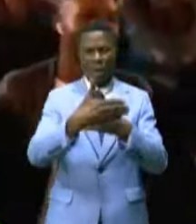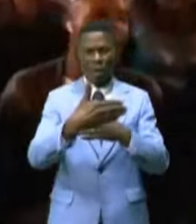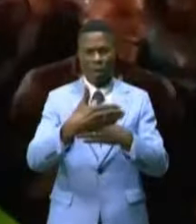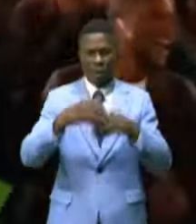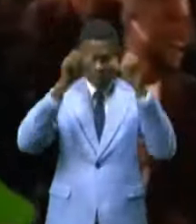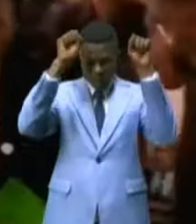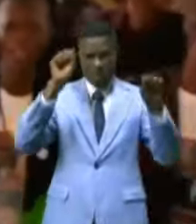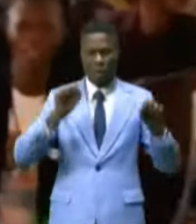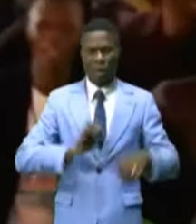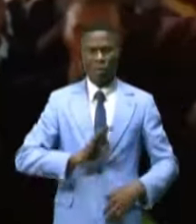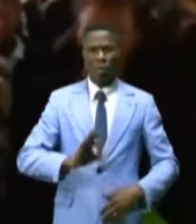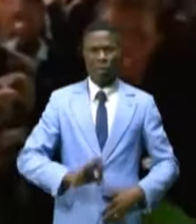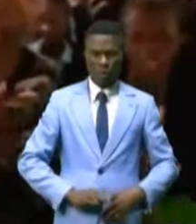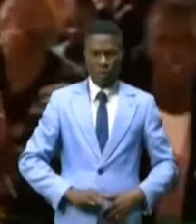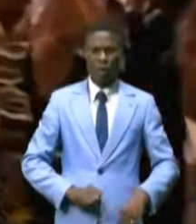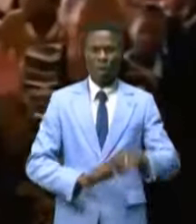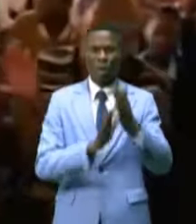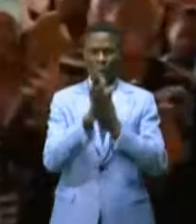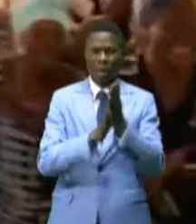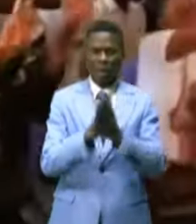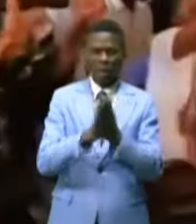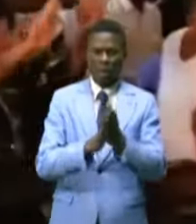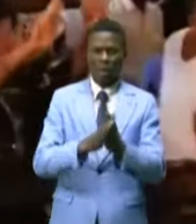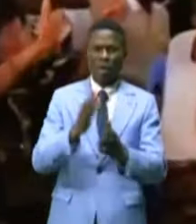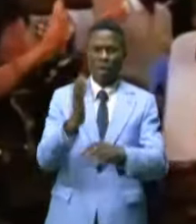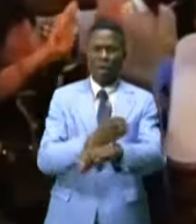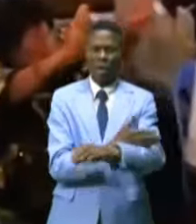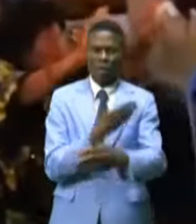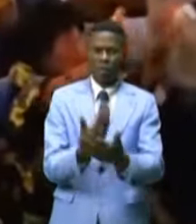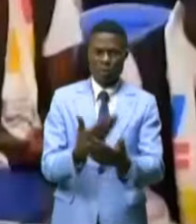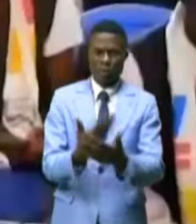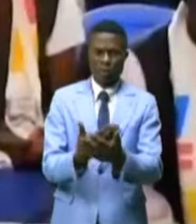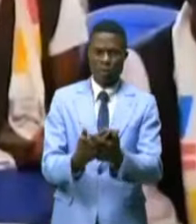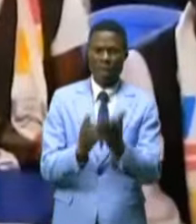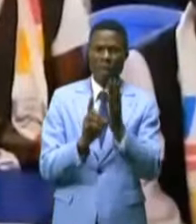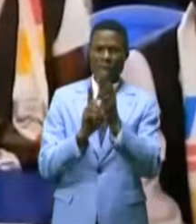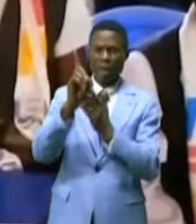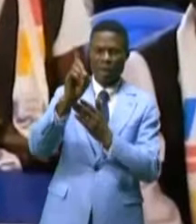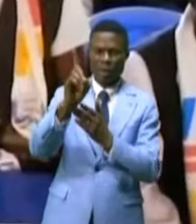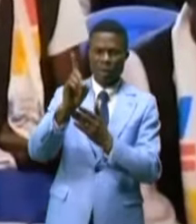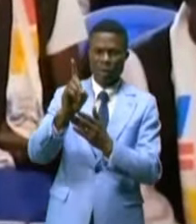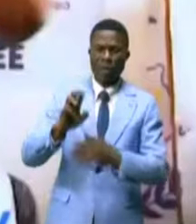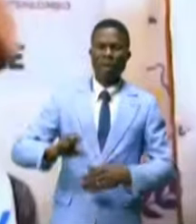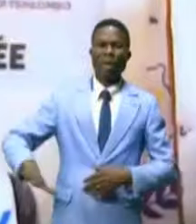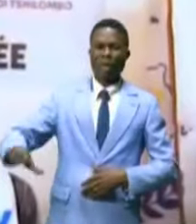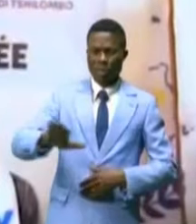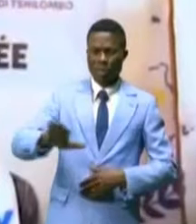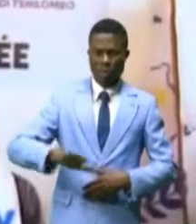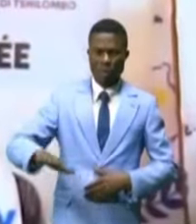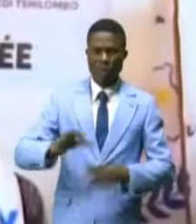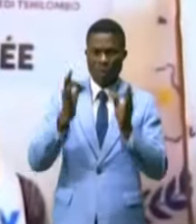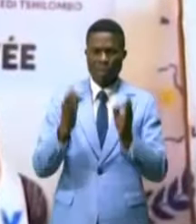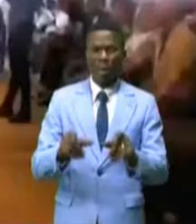Félix-Antoine Tshisekedi, qui appuie sur l'accélérateur pour impulser le développement du pays, mais aussi